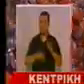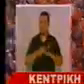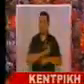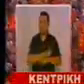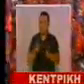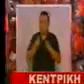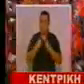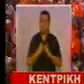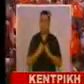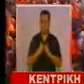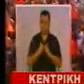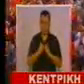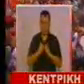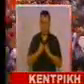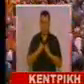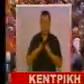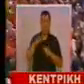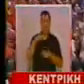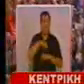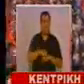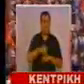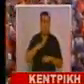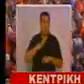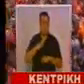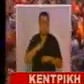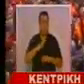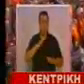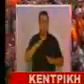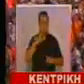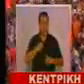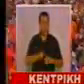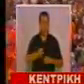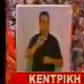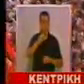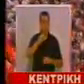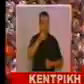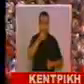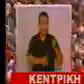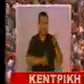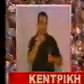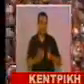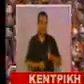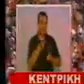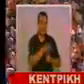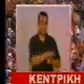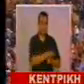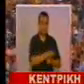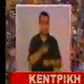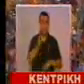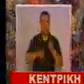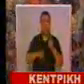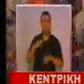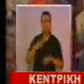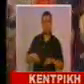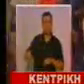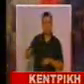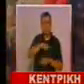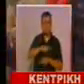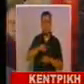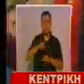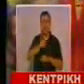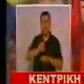Και αυτοί που θέλουν να θωρακίσουν την ανταγωνιστικότητα του ευρώ, αλλά εκείνοι που θέλουν και εκείνοι που θέλουν τη διάλυση